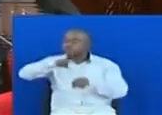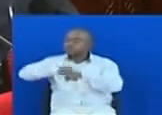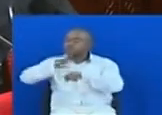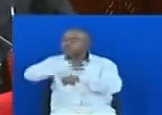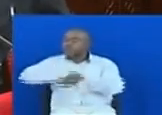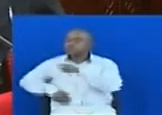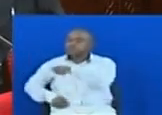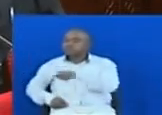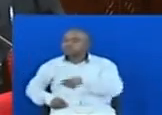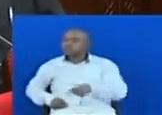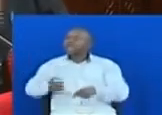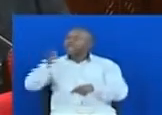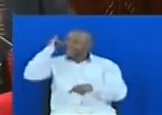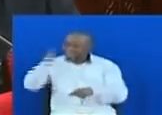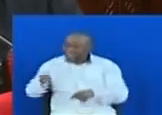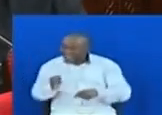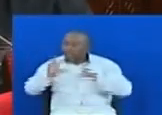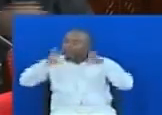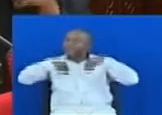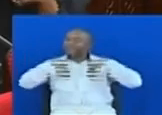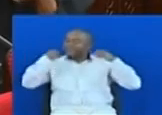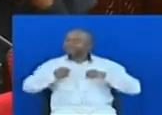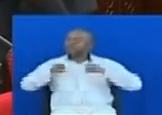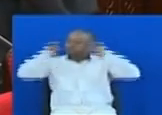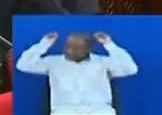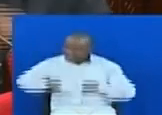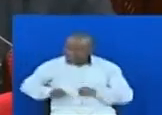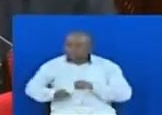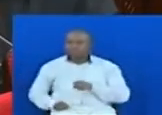Alazimishwe akitaka asitaka lazimishwe.